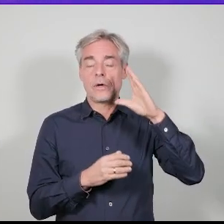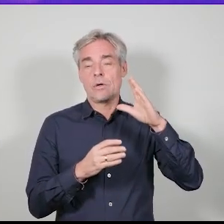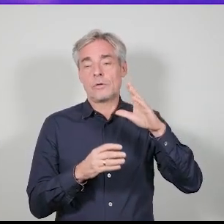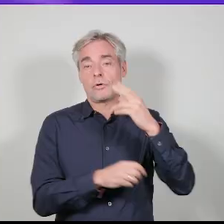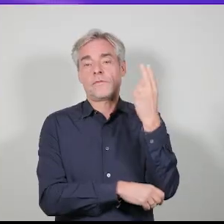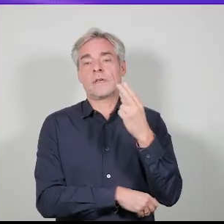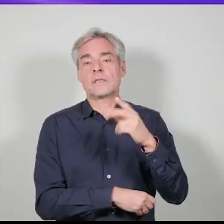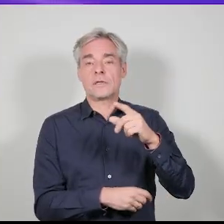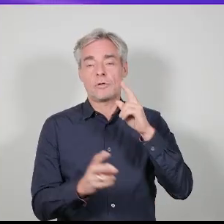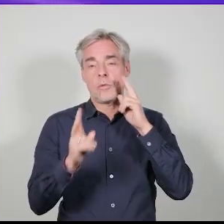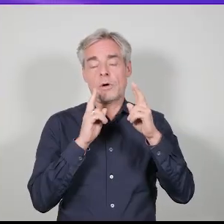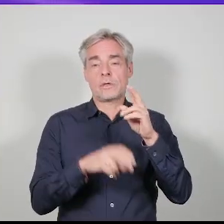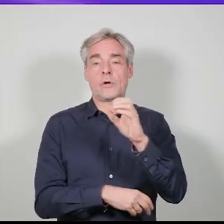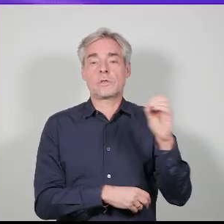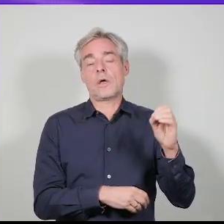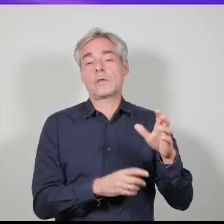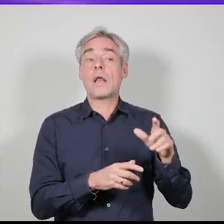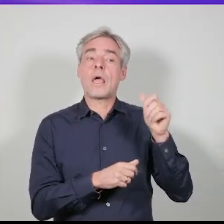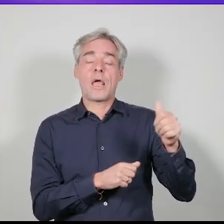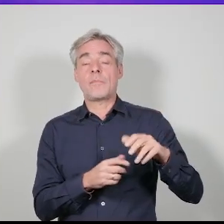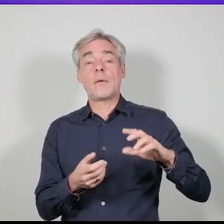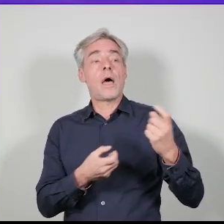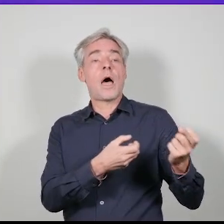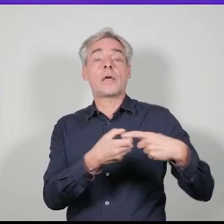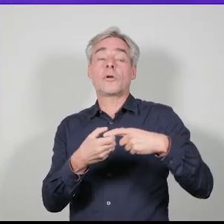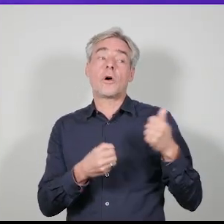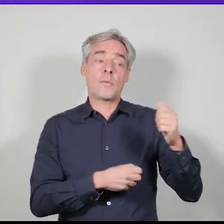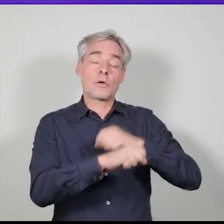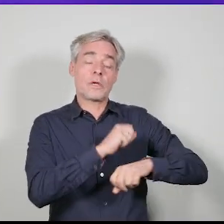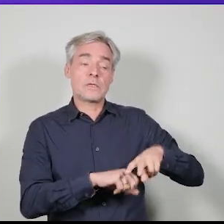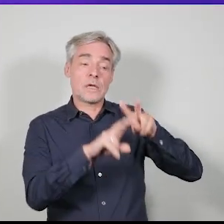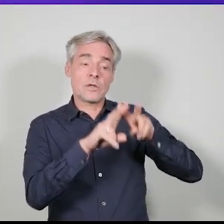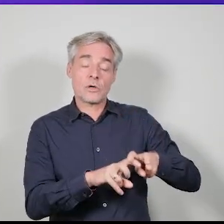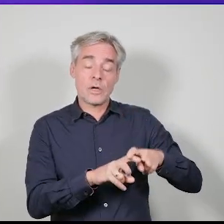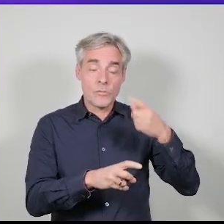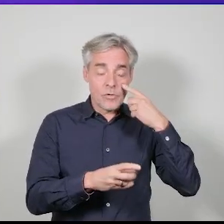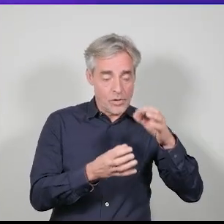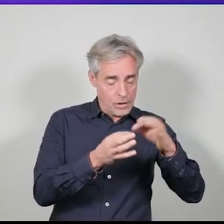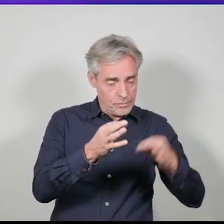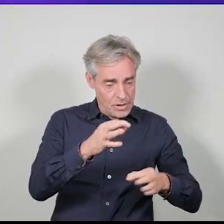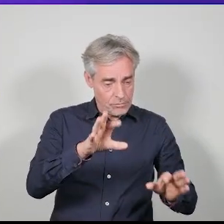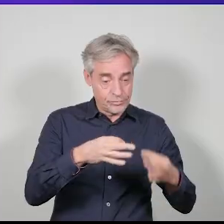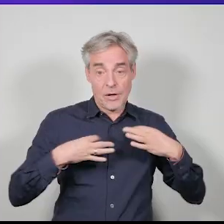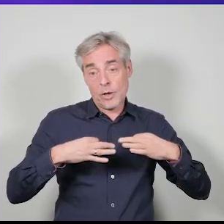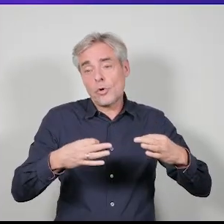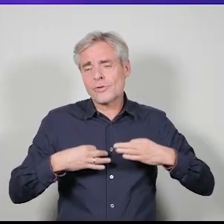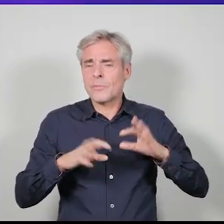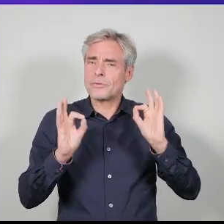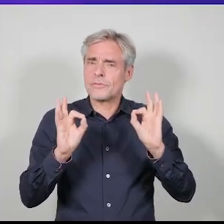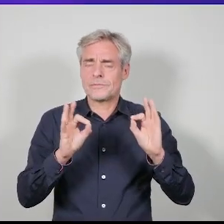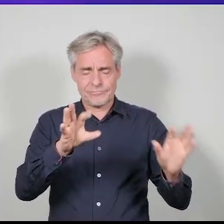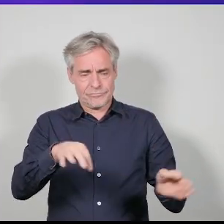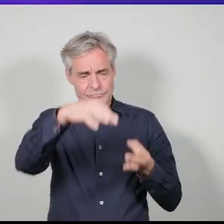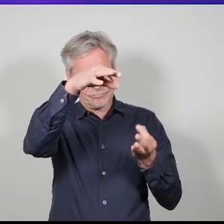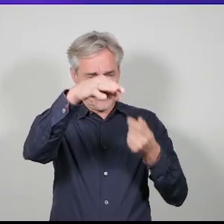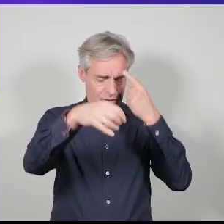avait mené une enquête auprès de nos adhérents pour essayer d'objectiver, comme disent les chercheurs,